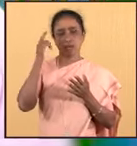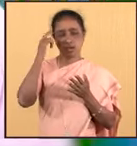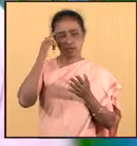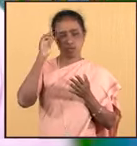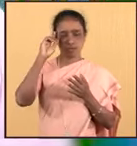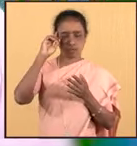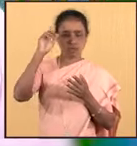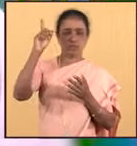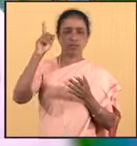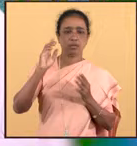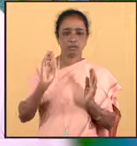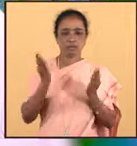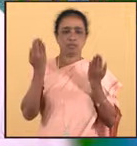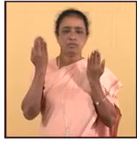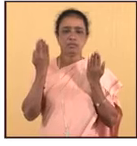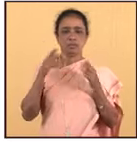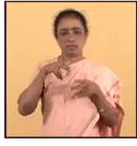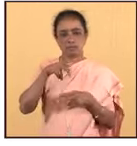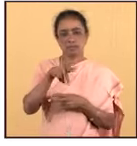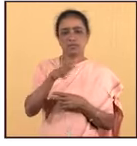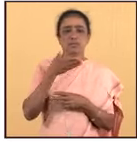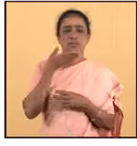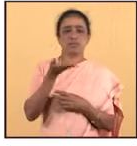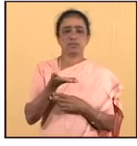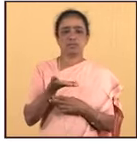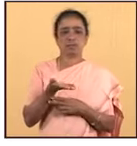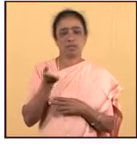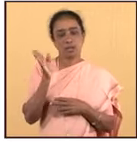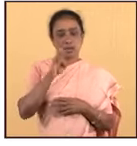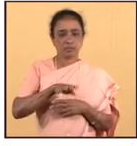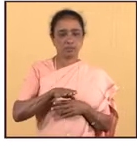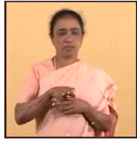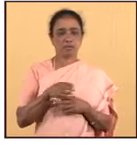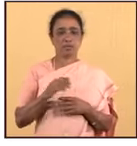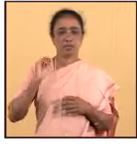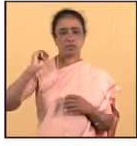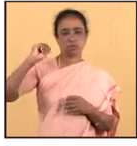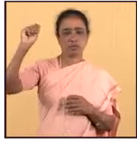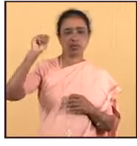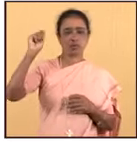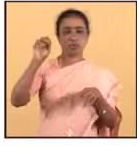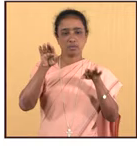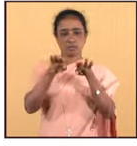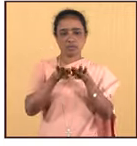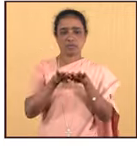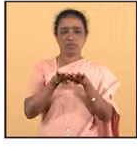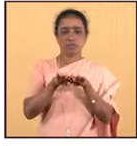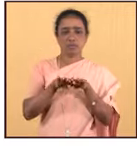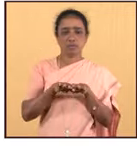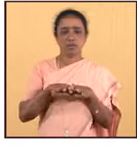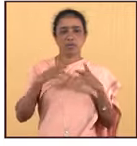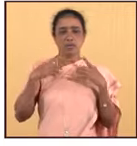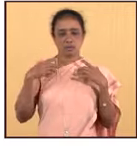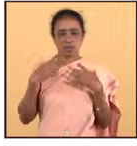மாதிரி அறிவான நோக்கத்தை உருவாக்குவதற்கு வழிவகை செய்ய வேண்டும். அதுக்கப்புறம் பார்த்தோன்னா, சுதந்திரம்,